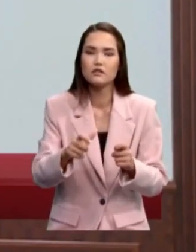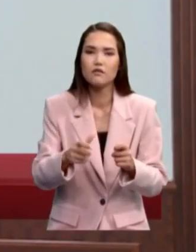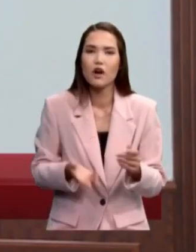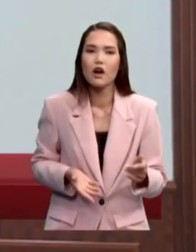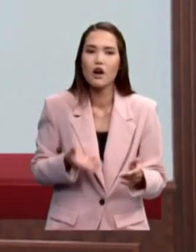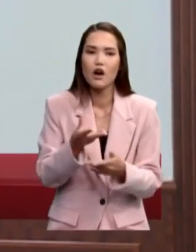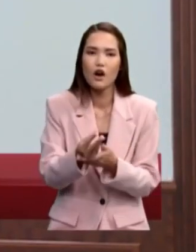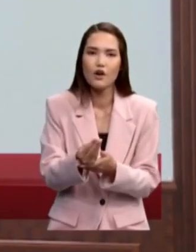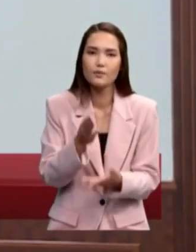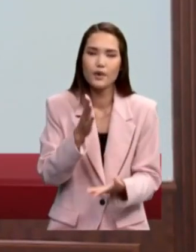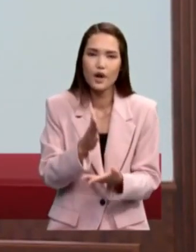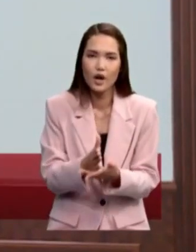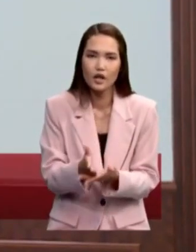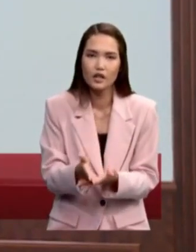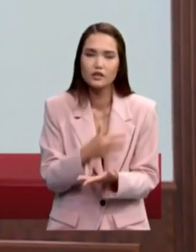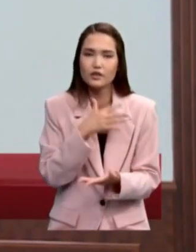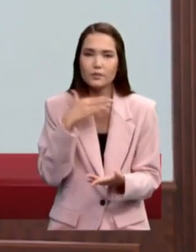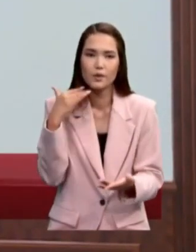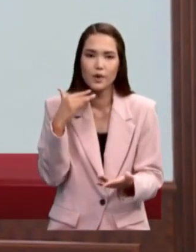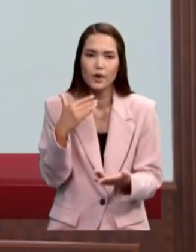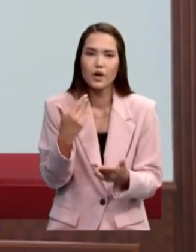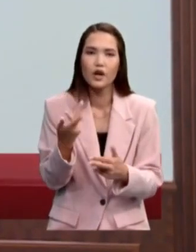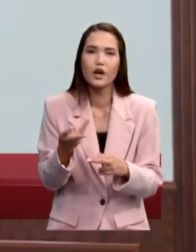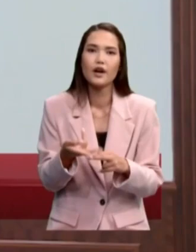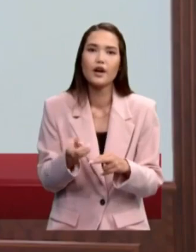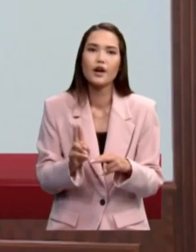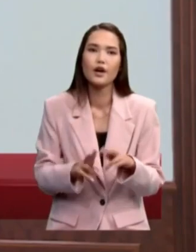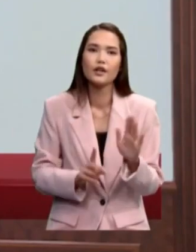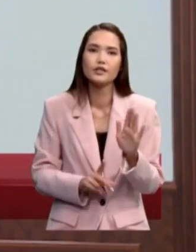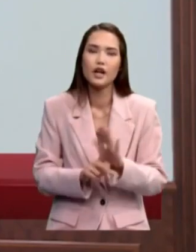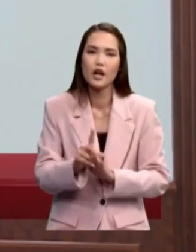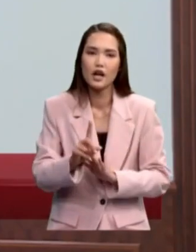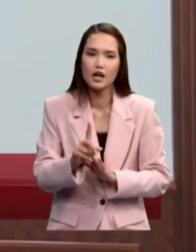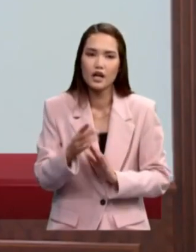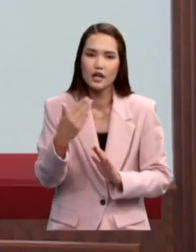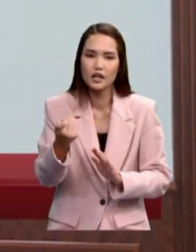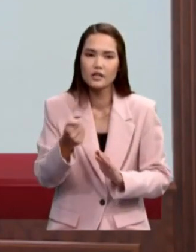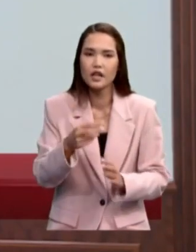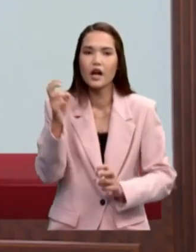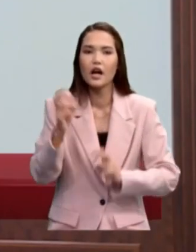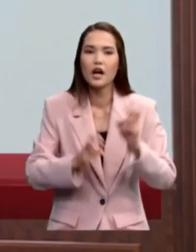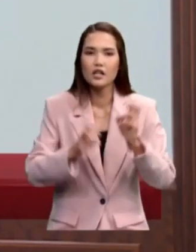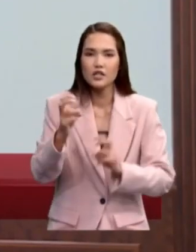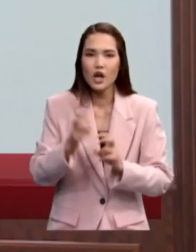деген сияқты. Енді байқап отқан шығарсыз, бүкіл осы зауыттың